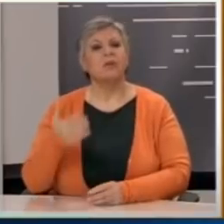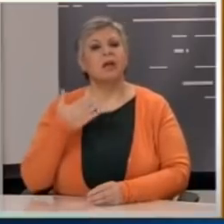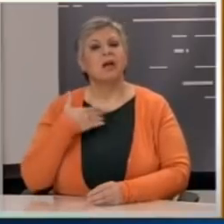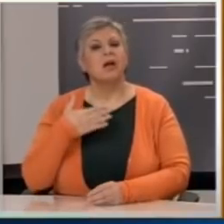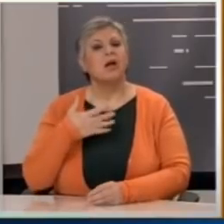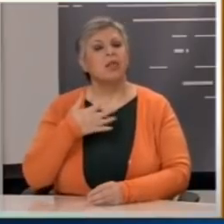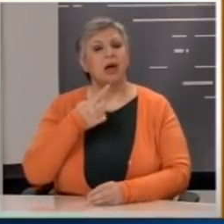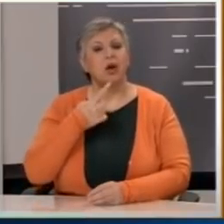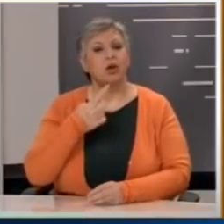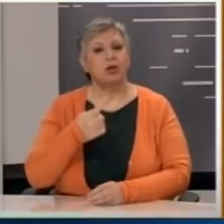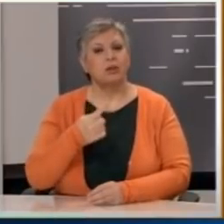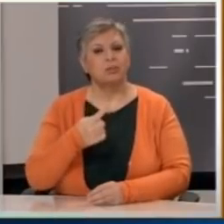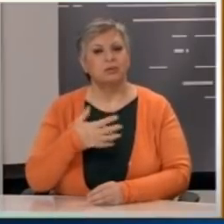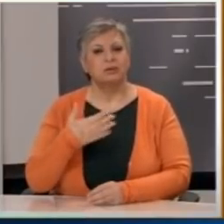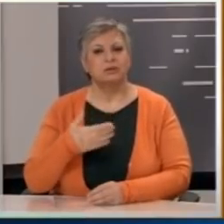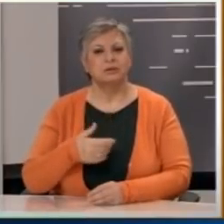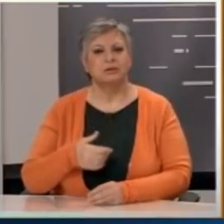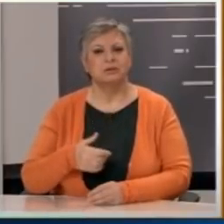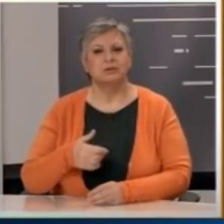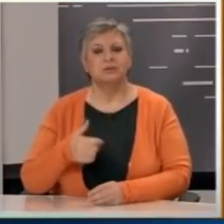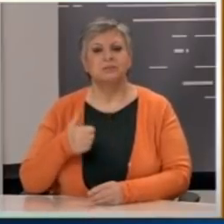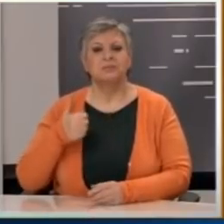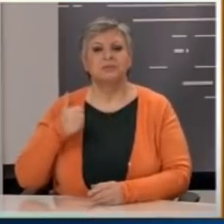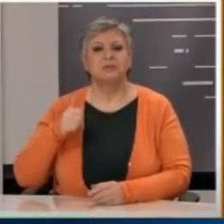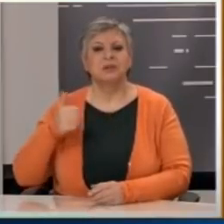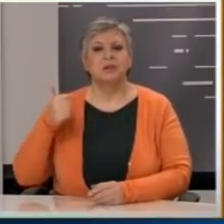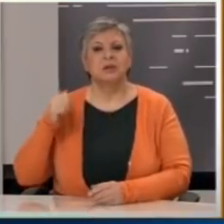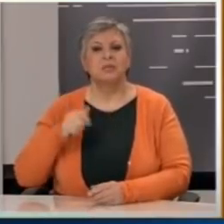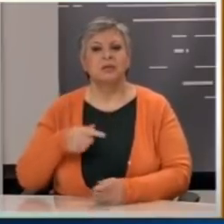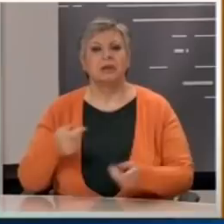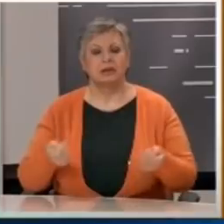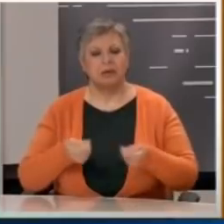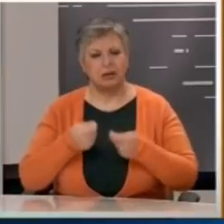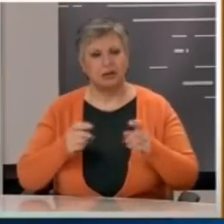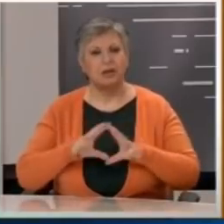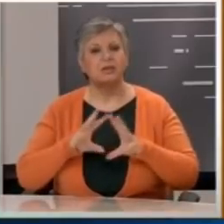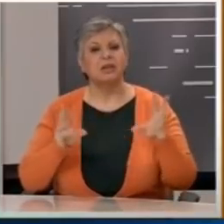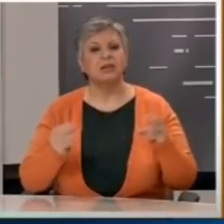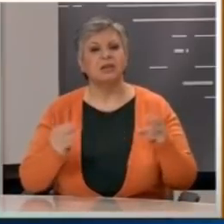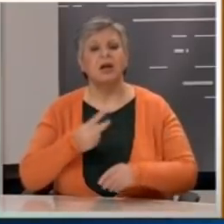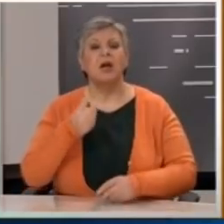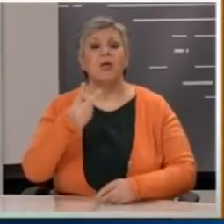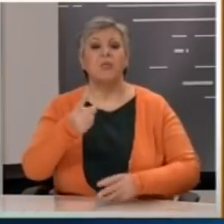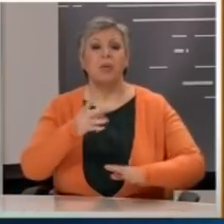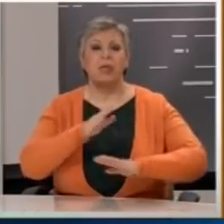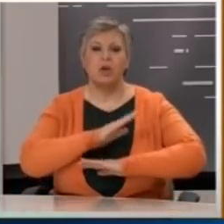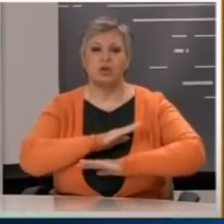Θέλω να πω κάτι που έγινε προχθές σε ένα κανάλι. Μιλάγαμε για τους δύο στρατιωτικούς.